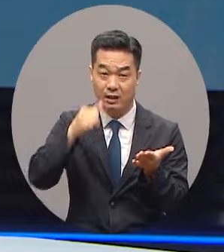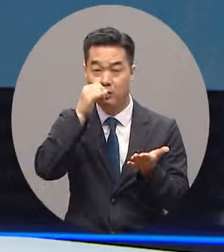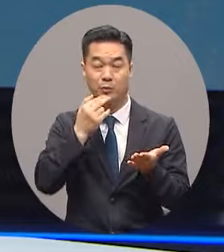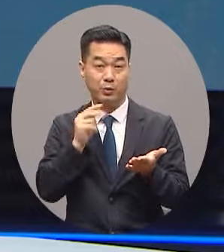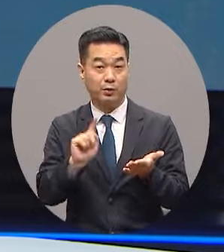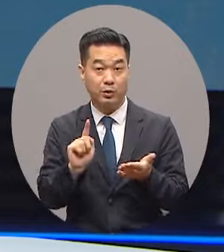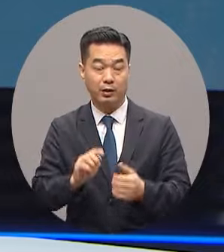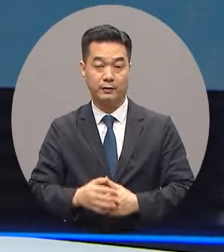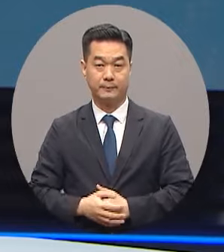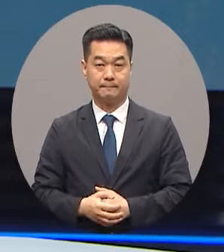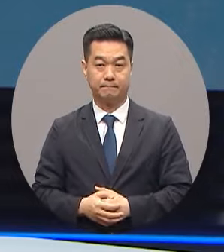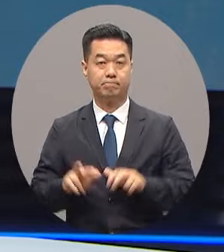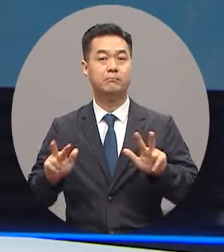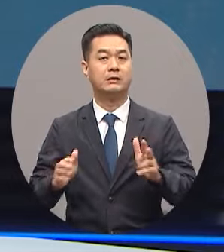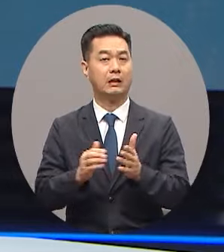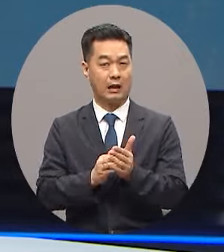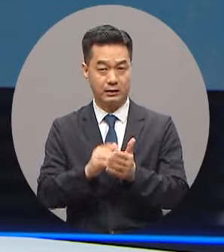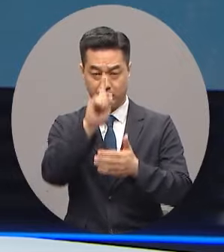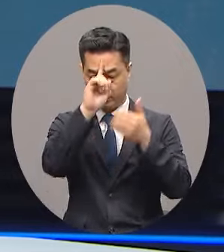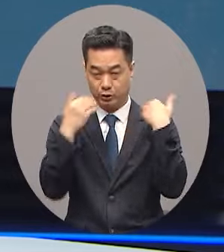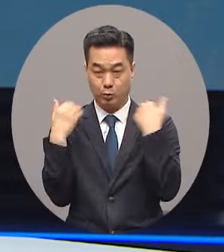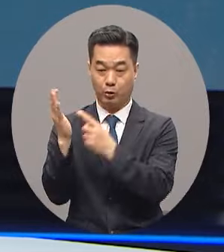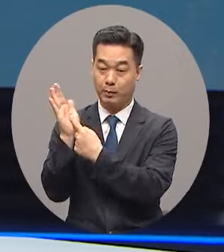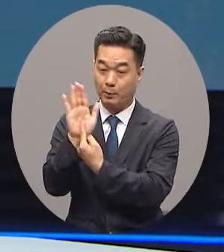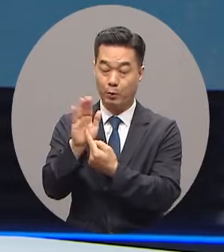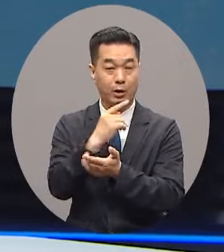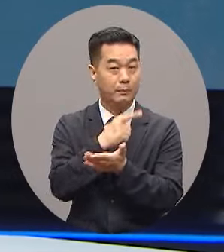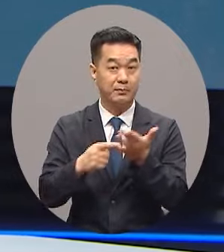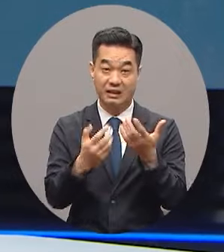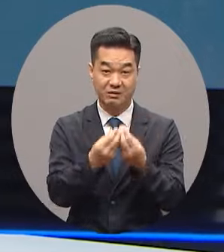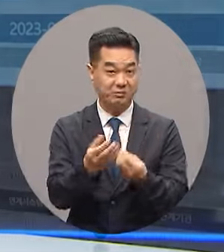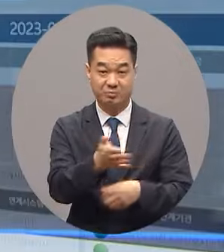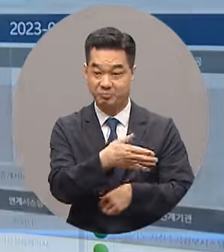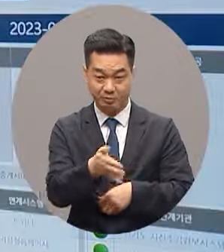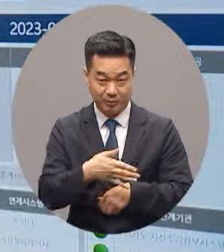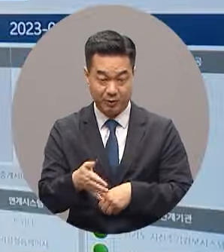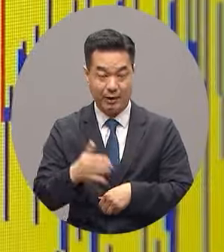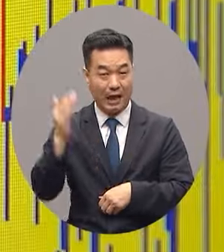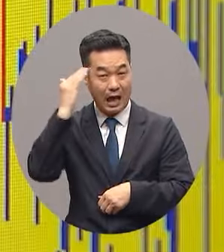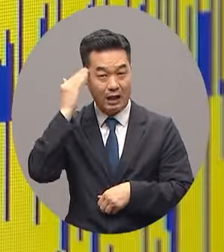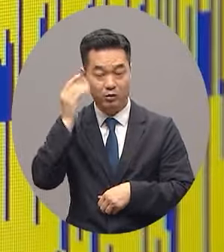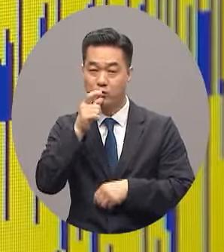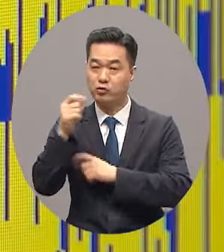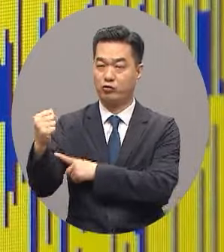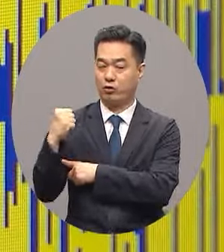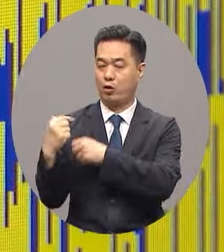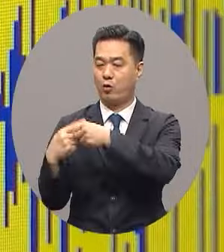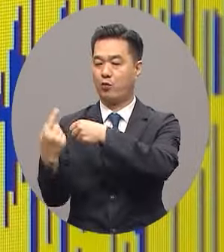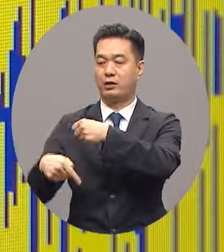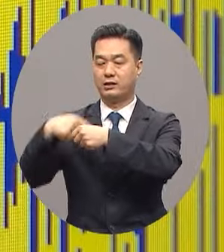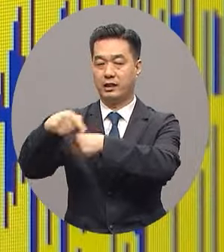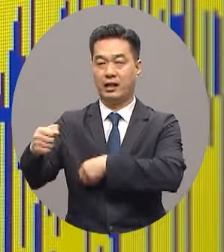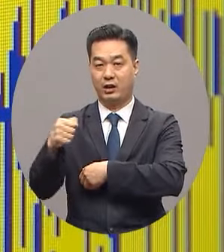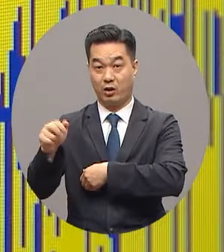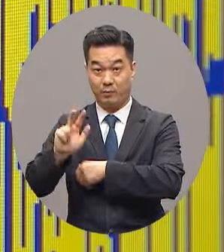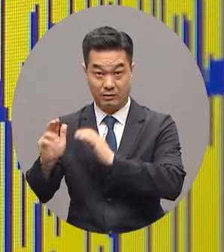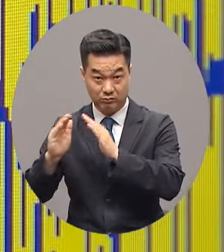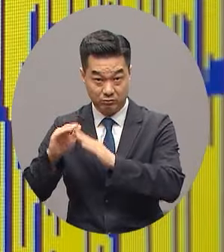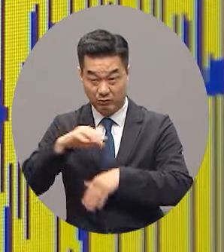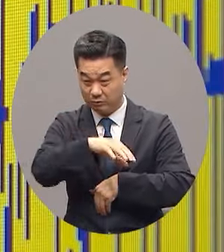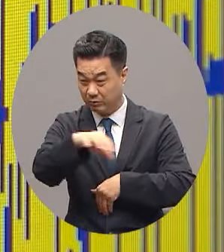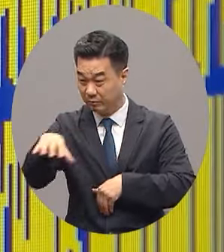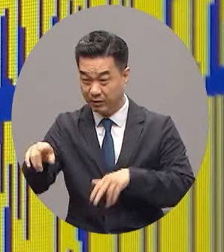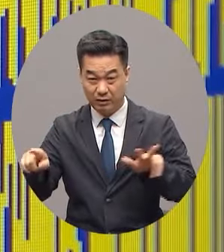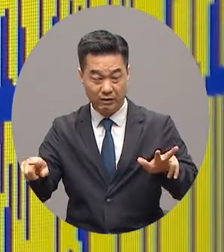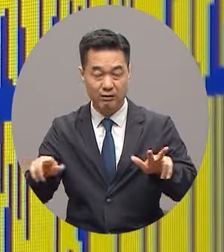없습니까? 네, 현재까지 당국이 발표한 피해 사례는 없습니다. 한국수력원자력도 지진과 관련해 전국의 가동